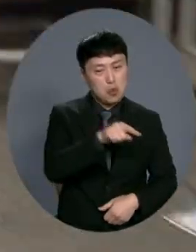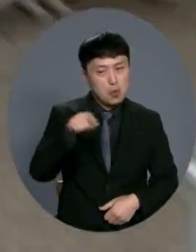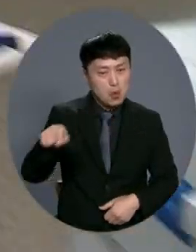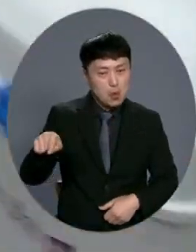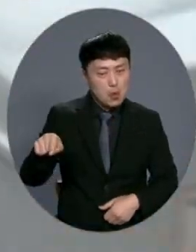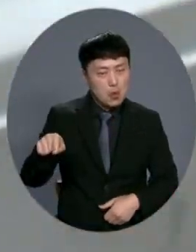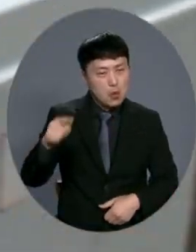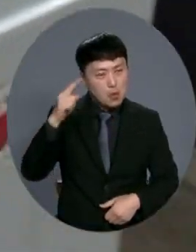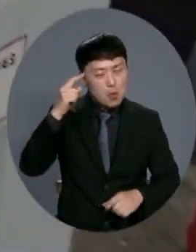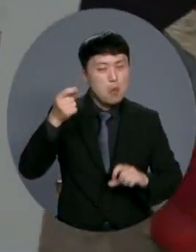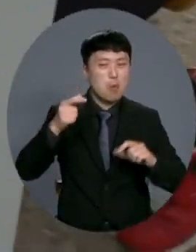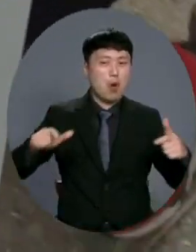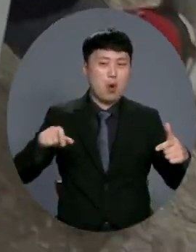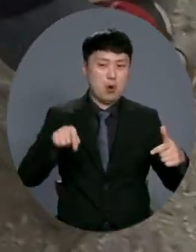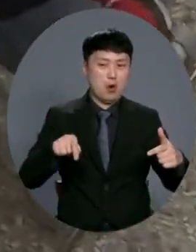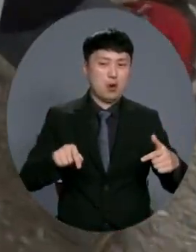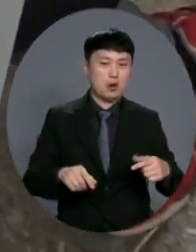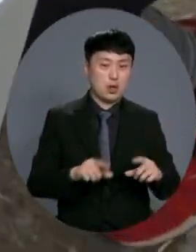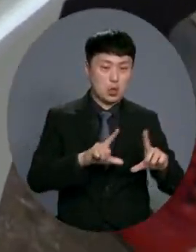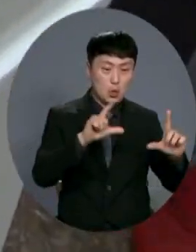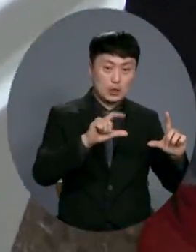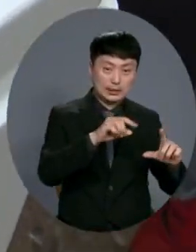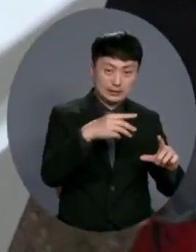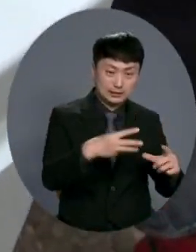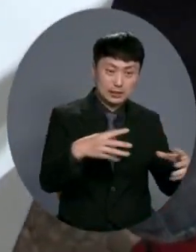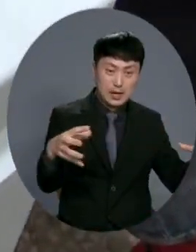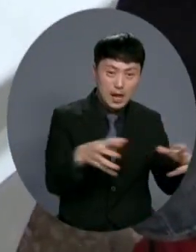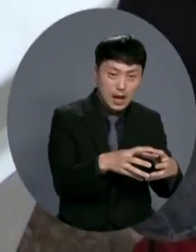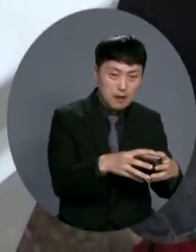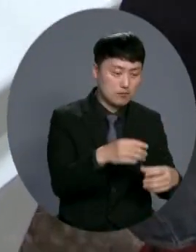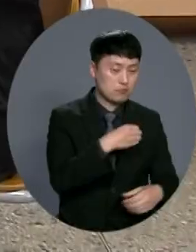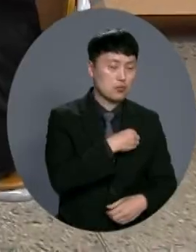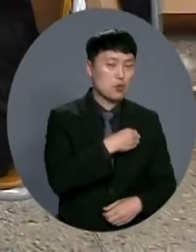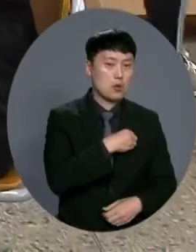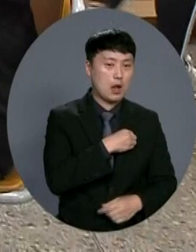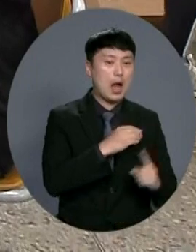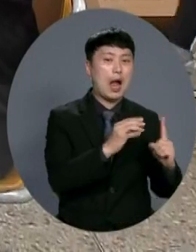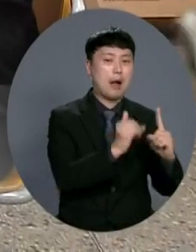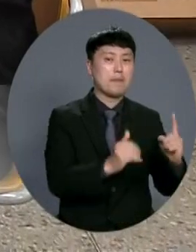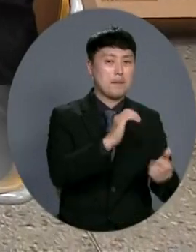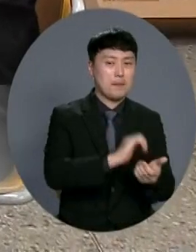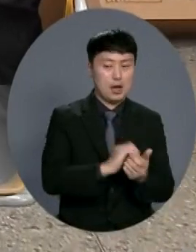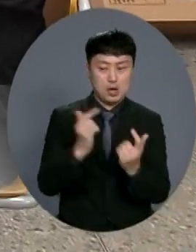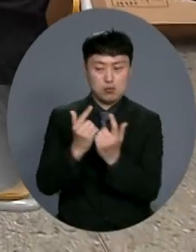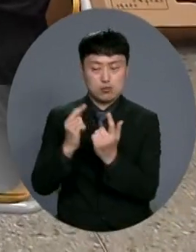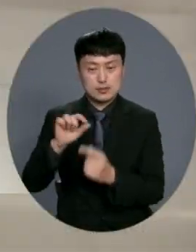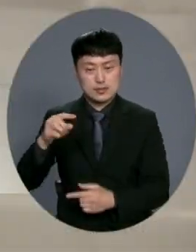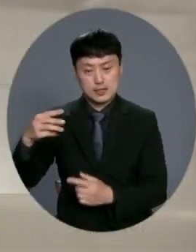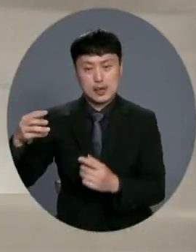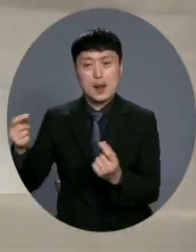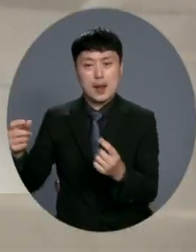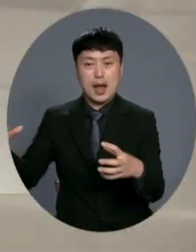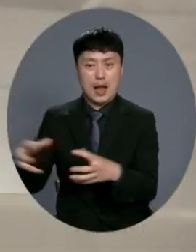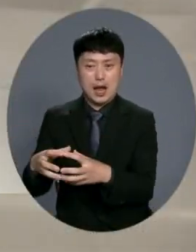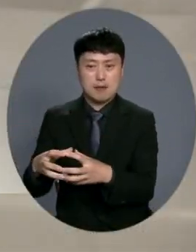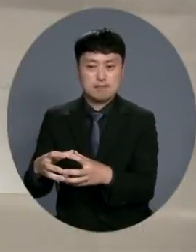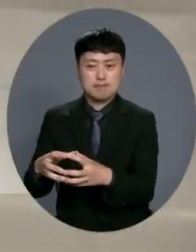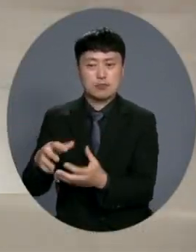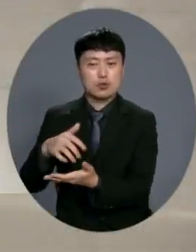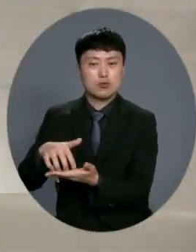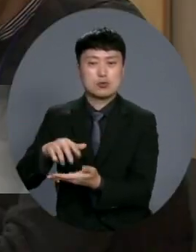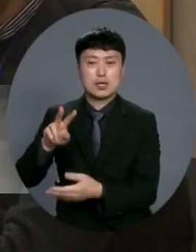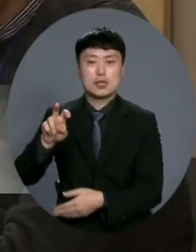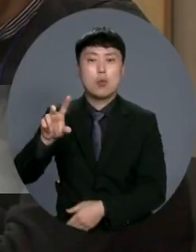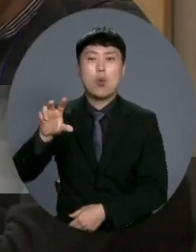결과는 합니다 동구 일과 묶으면 국회의원 한명 뽑는데 북구과 묶으면 인구가 25만